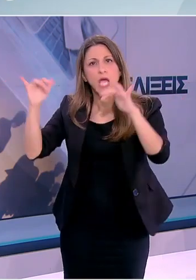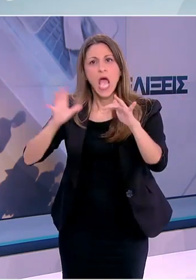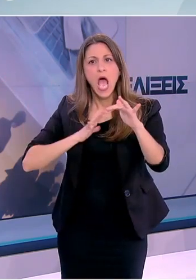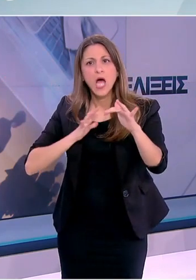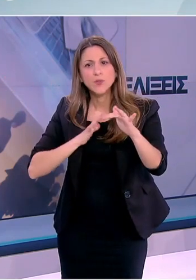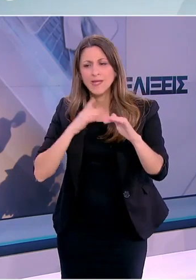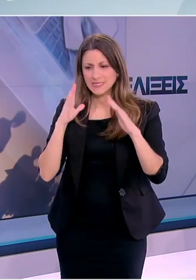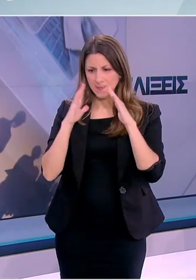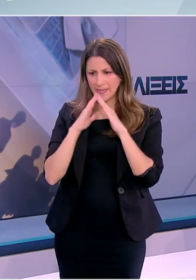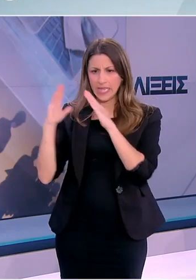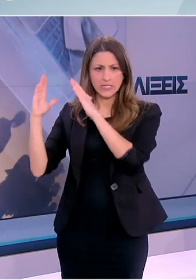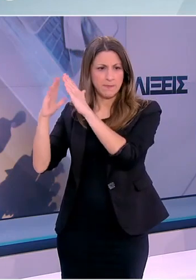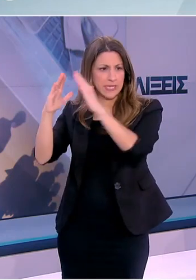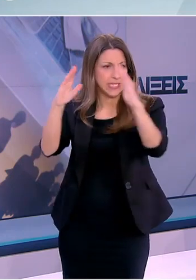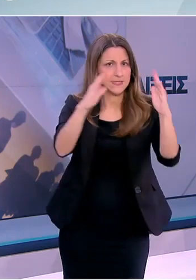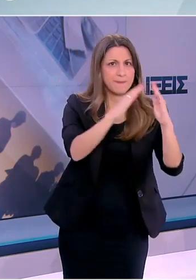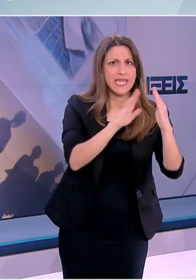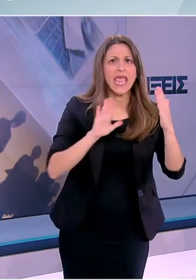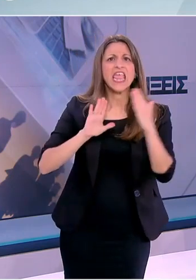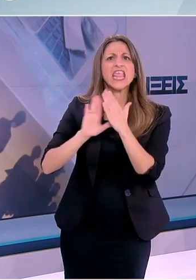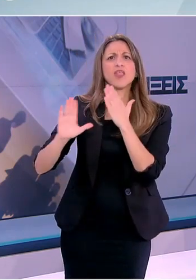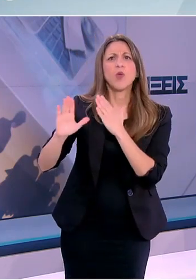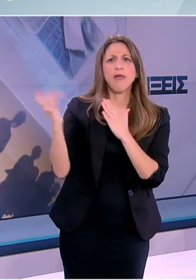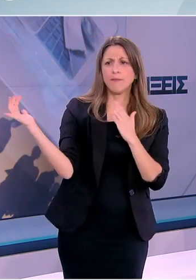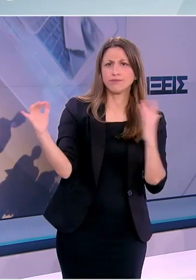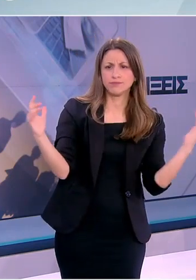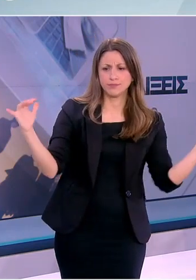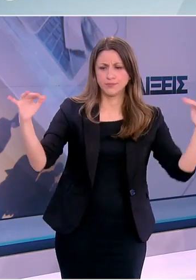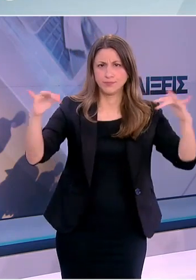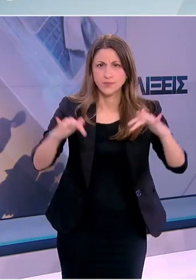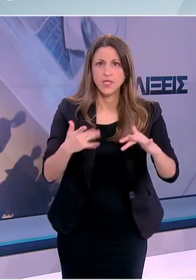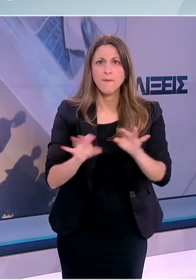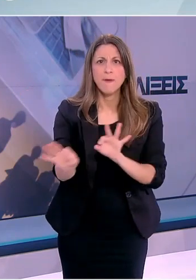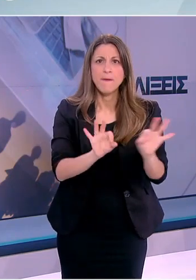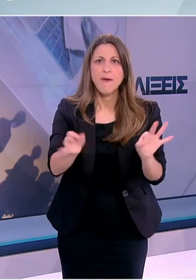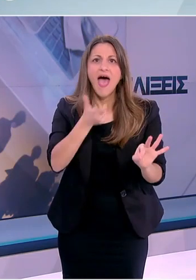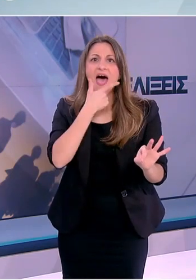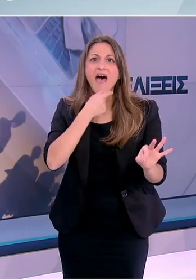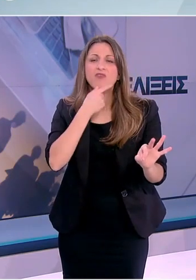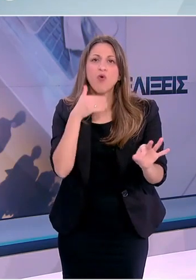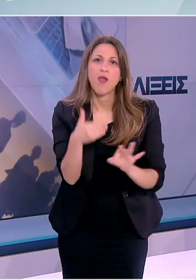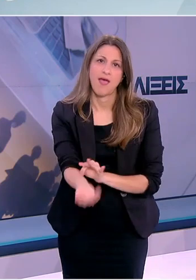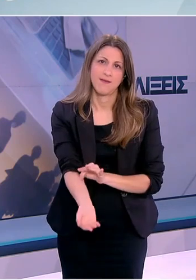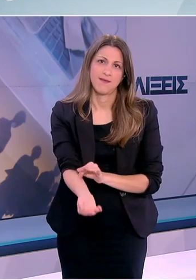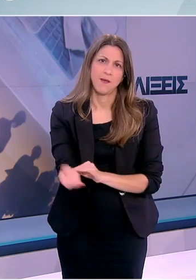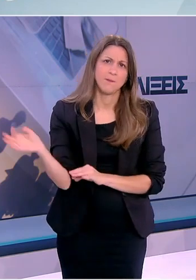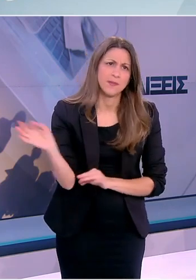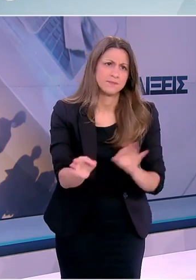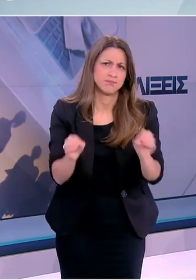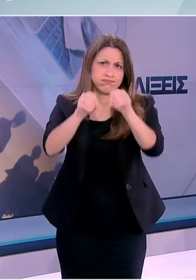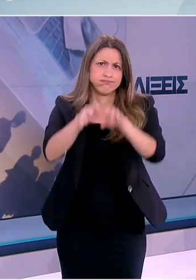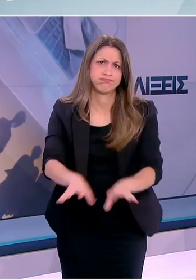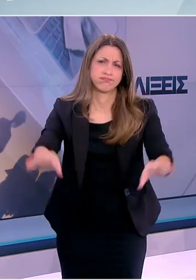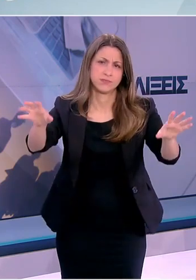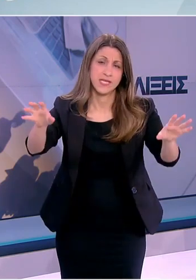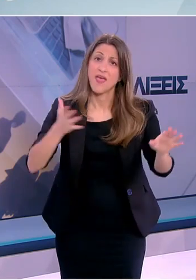από διάφορα σπίτια στη γειτονιά, αυτό μπορεί να δημιουργήσει νέες εστίες και να έχουμε μια συνολική έξαρση. Αν κάποιοι